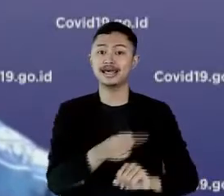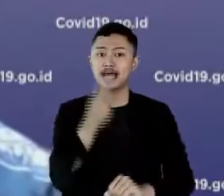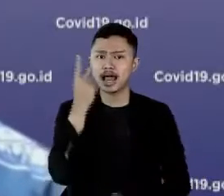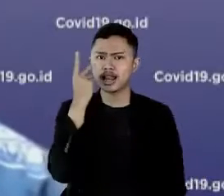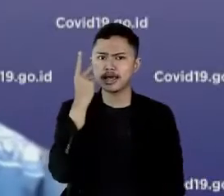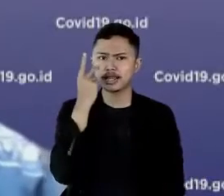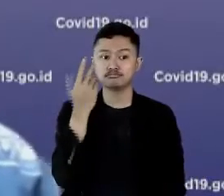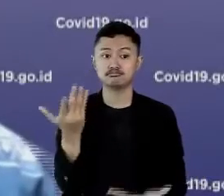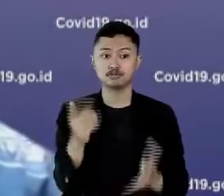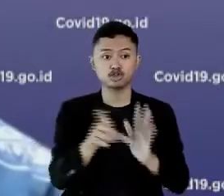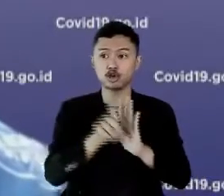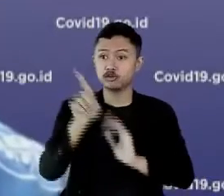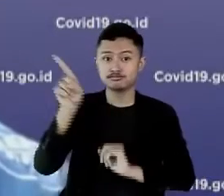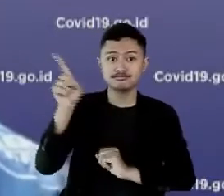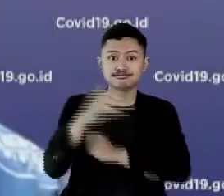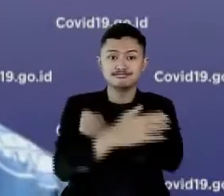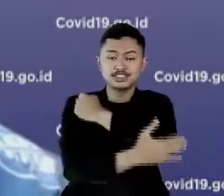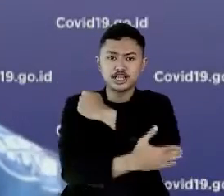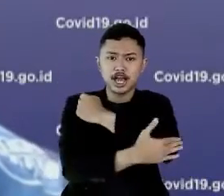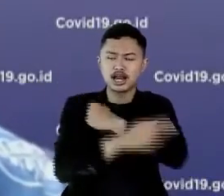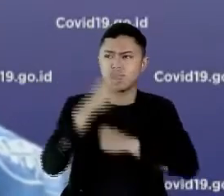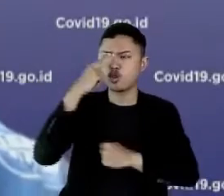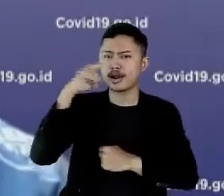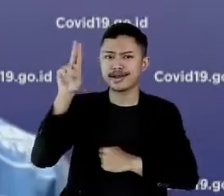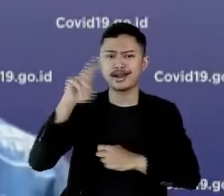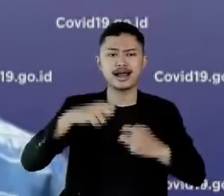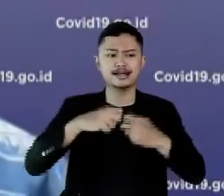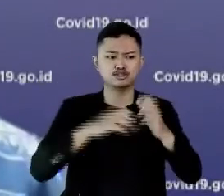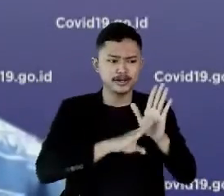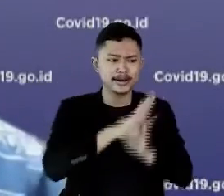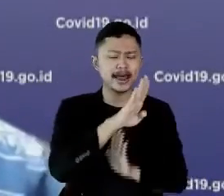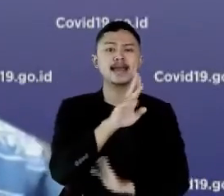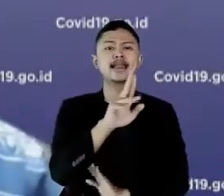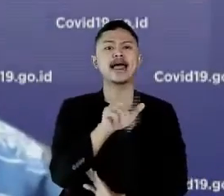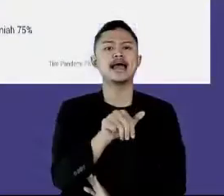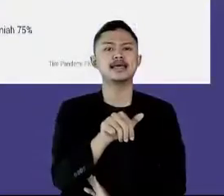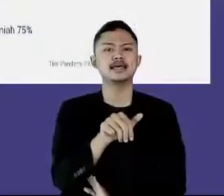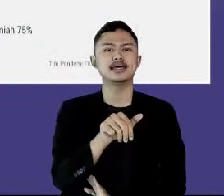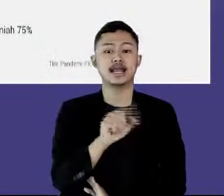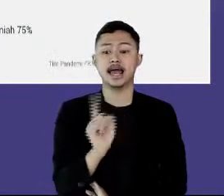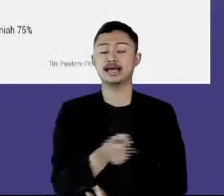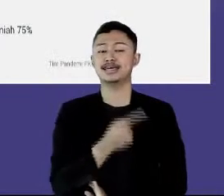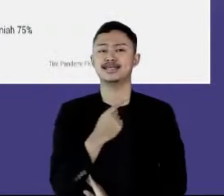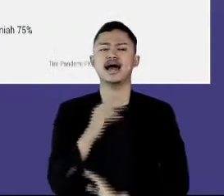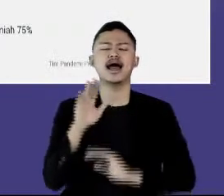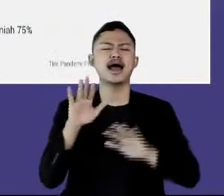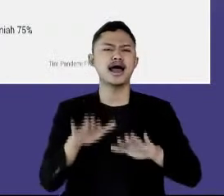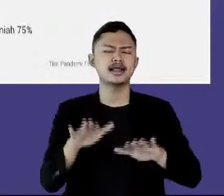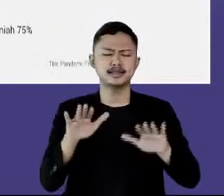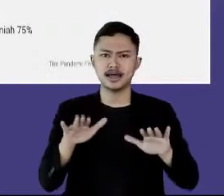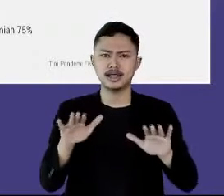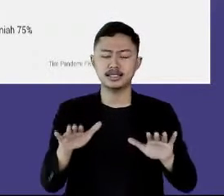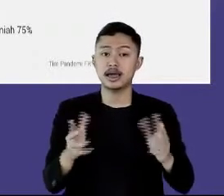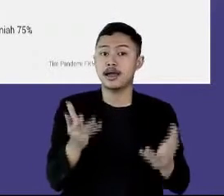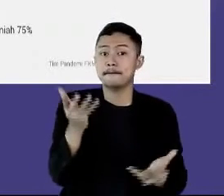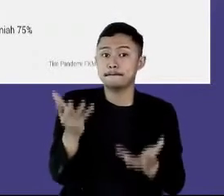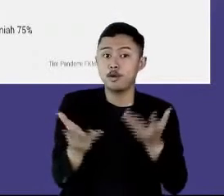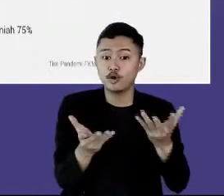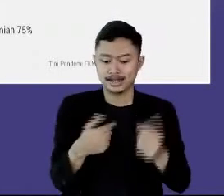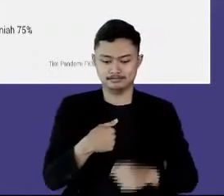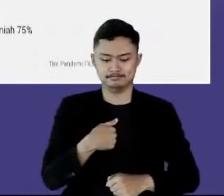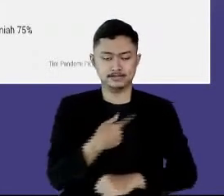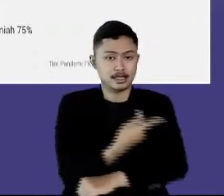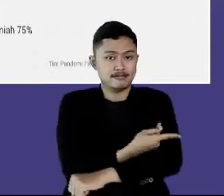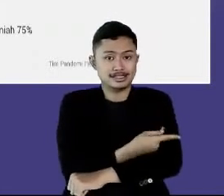mesti lihat di banyak negara sedang meningkat lagi. Jadi kita mesti tetap hati-hati. Nah, meskipun kita udah